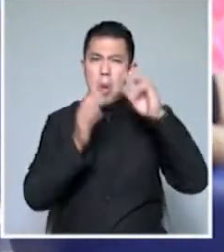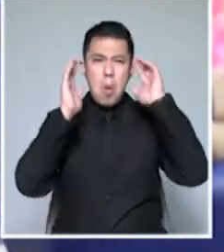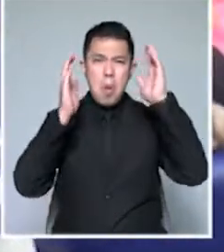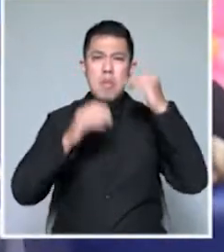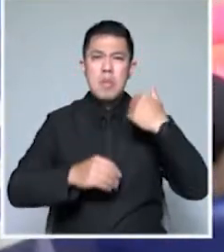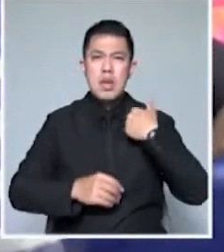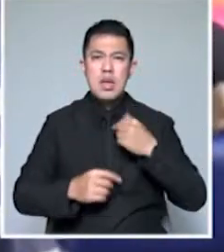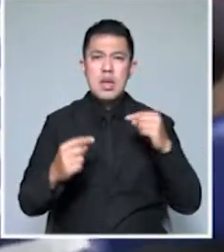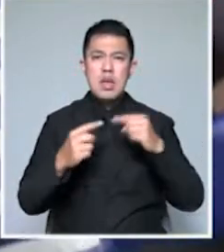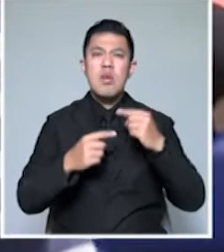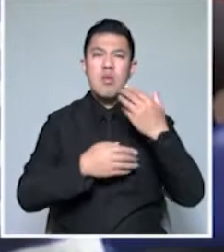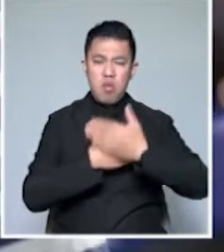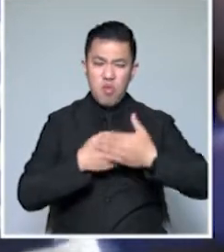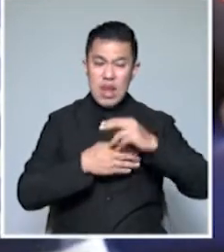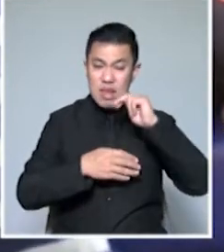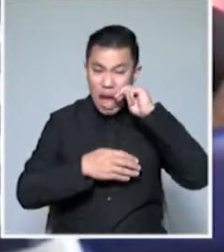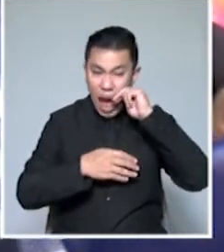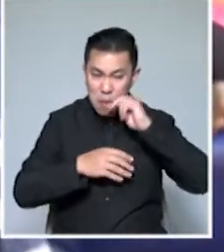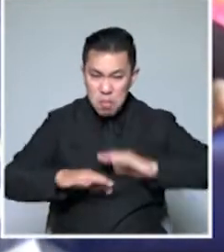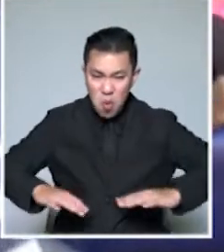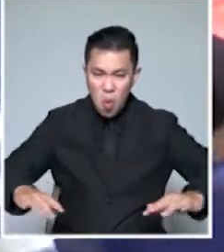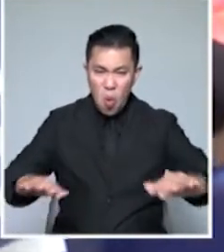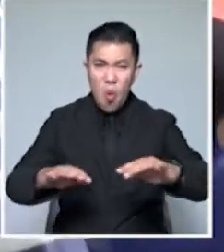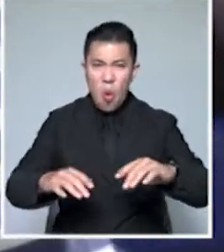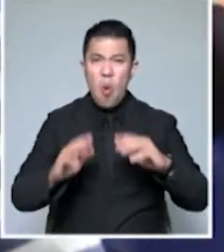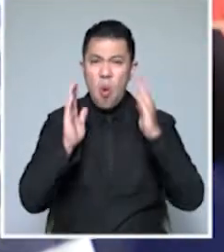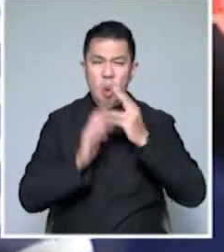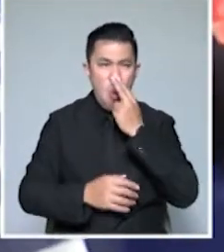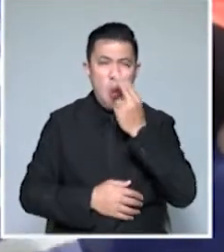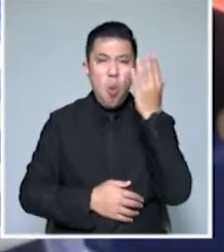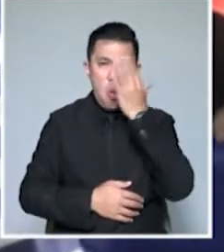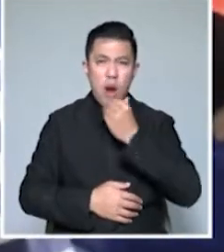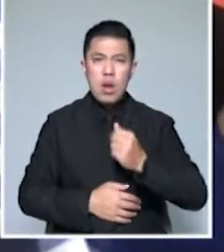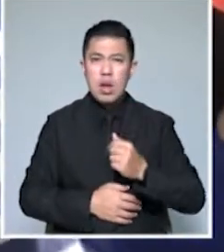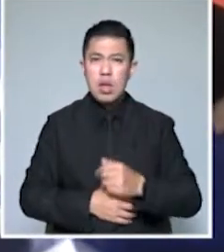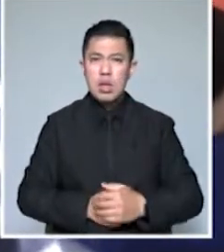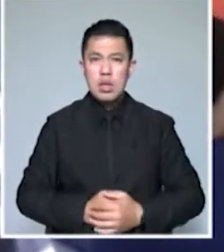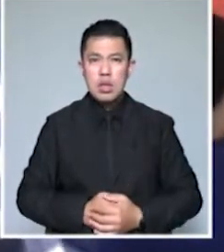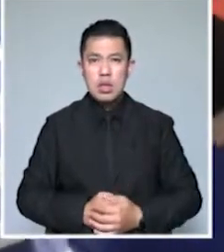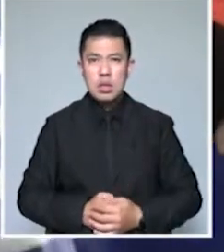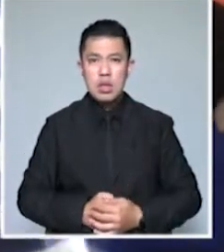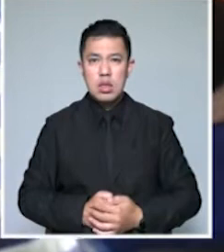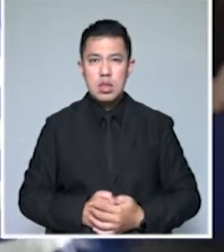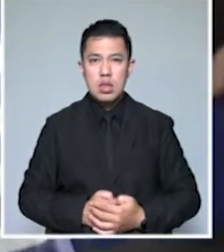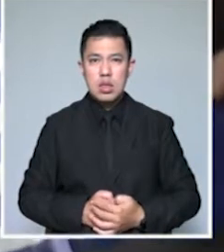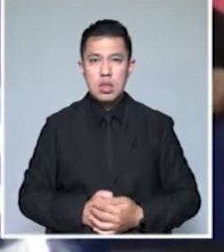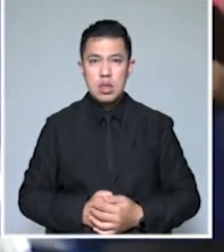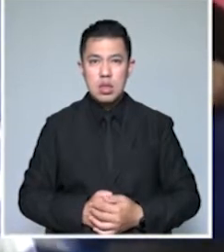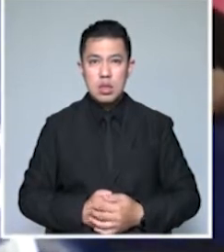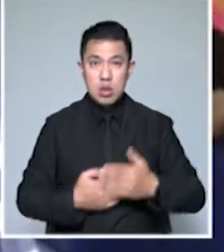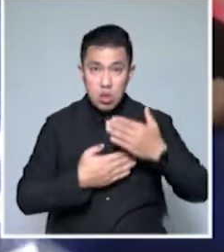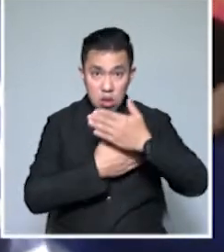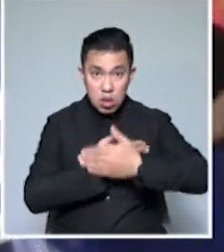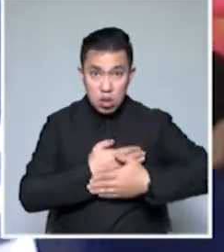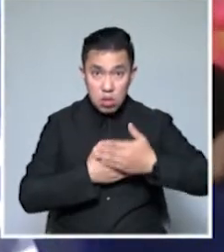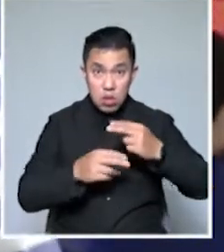รถไฟลอยน้ำอะไรอย่างเงี้ยนะคนก็บางคนก็ไม่ก็มันอยู่จริงๆแต่ไม่รู้ว่าไอ้รางรถไฟบนเขื่อนนี่มันเฉพ